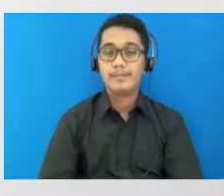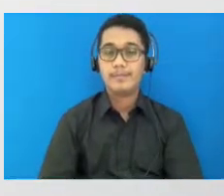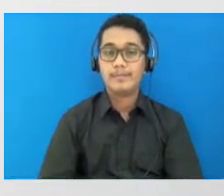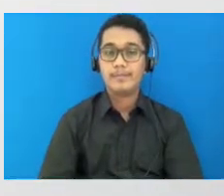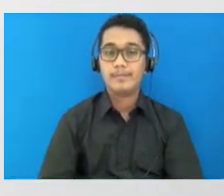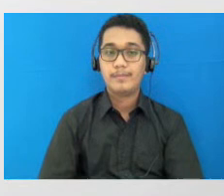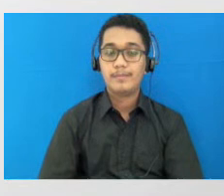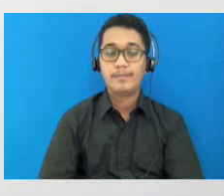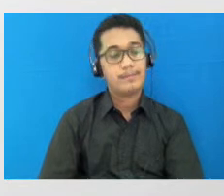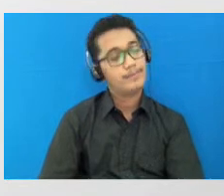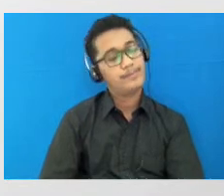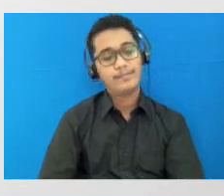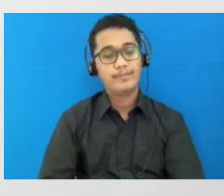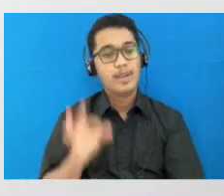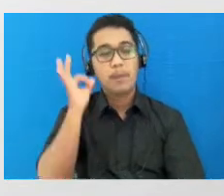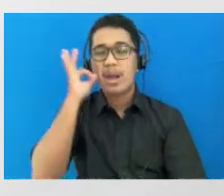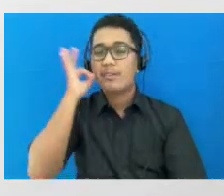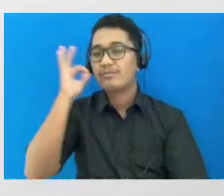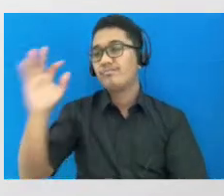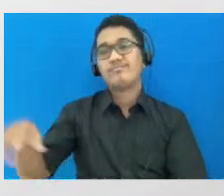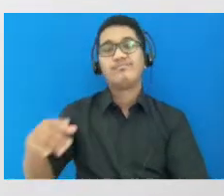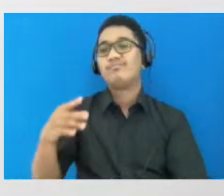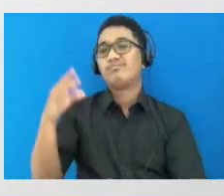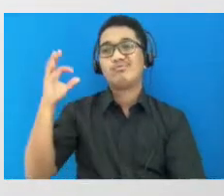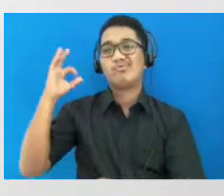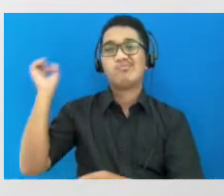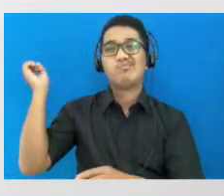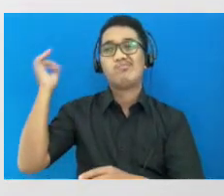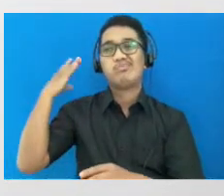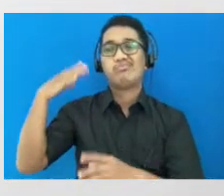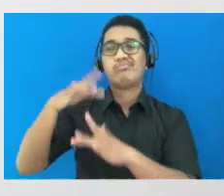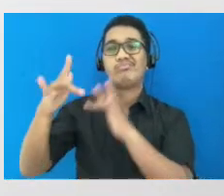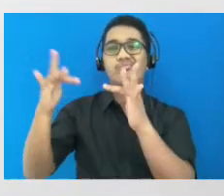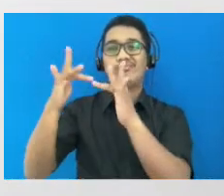Ya, terputus-putus nih Pak Joshua. Pemrosesan sinyalnya. Data pribadi.